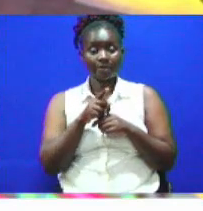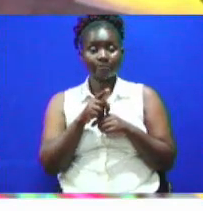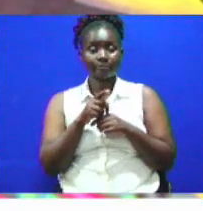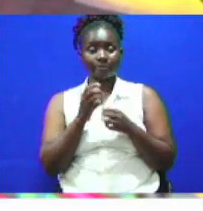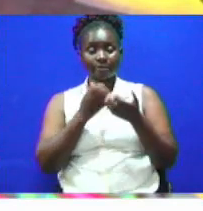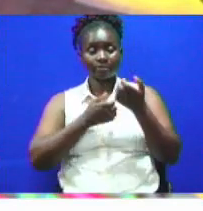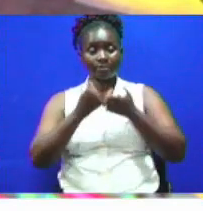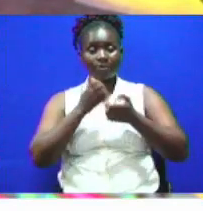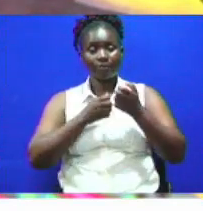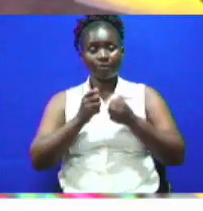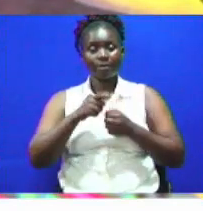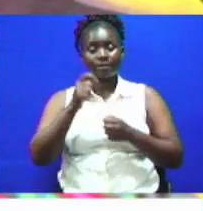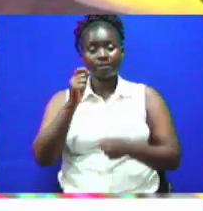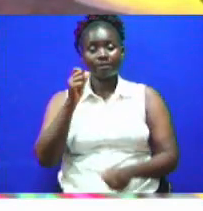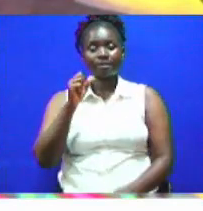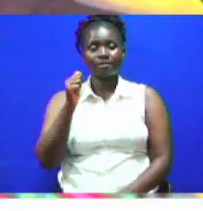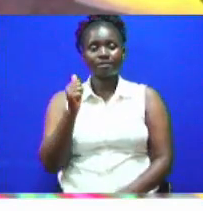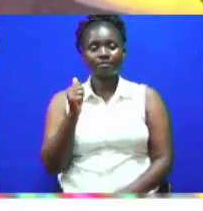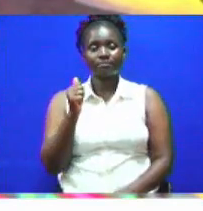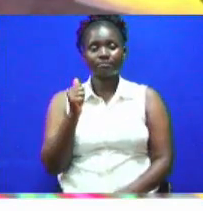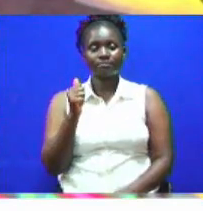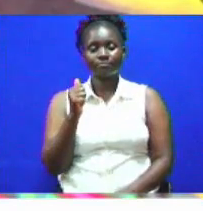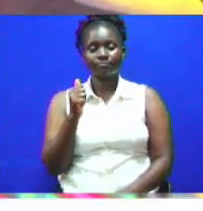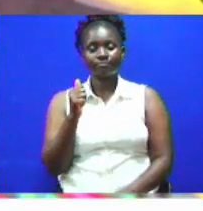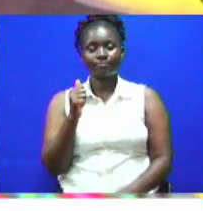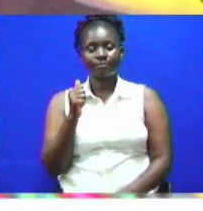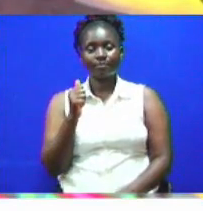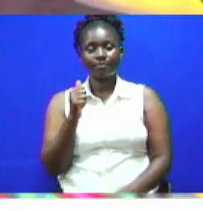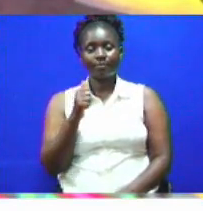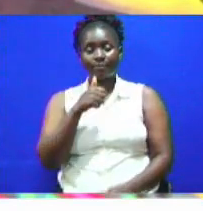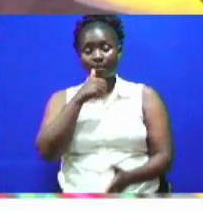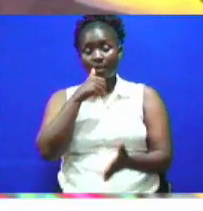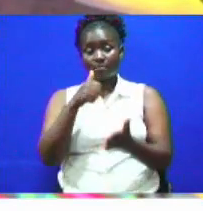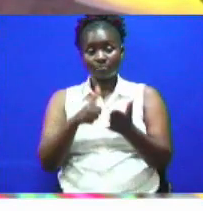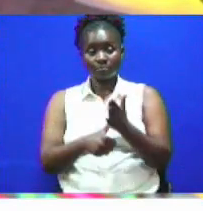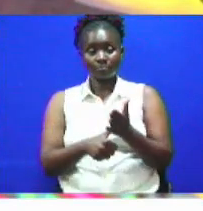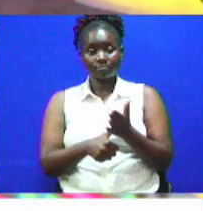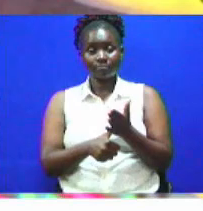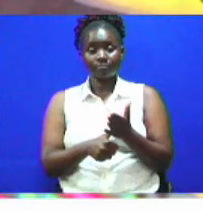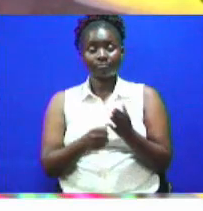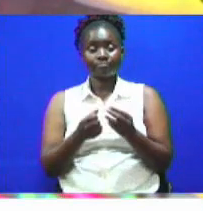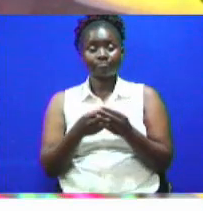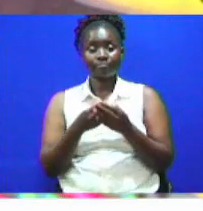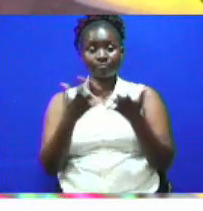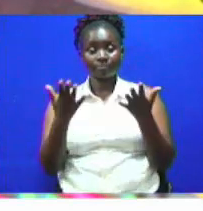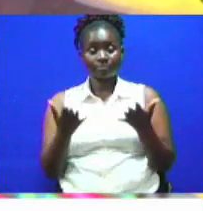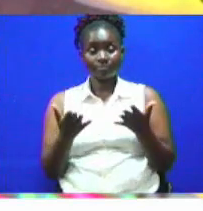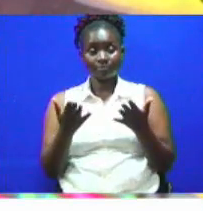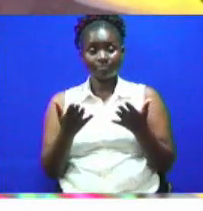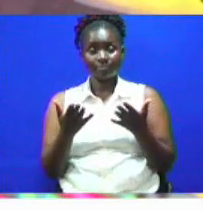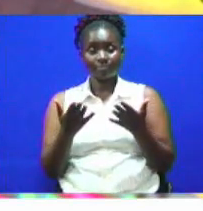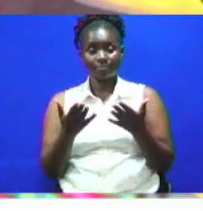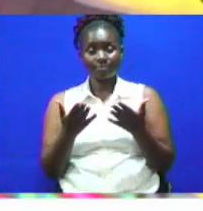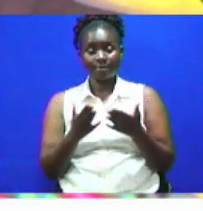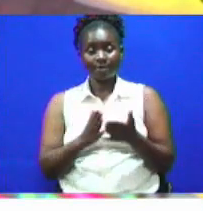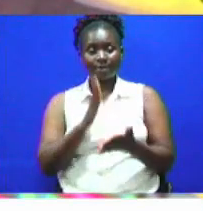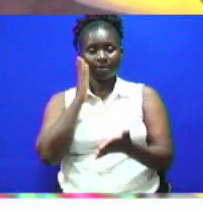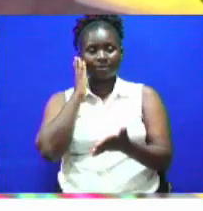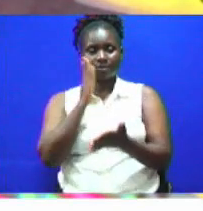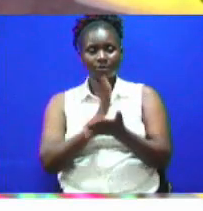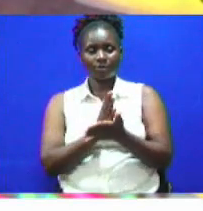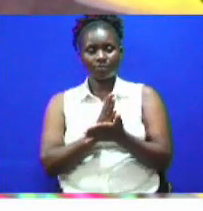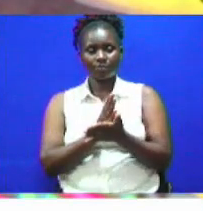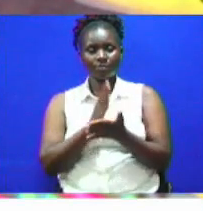ya teacher service commission kubatkana na marube hekyo ya nyarekobaga kubatoka elio kubatenenia emero mega ti